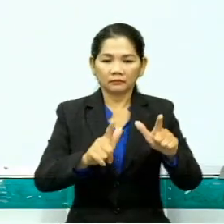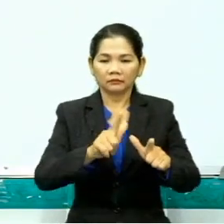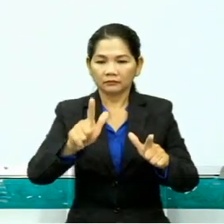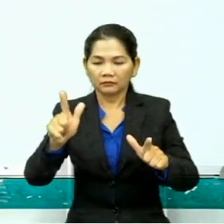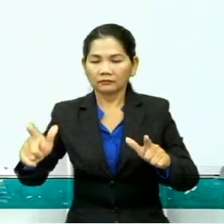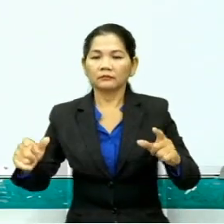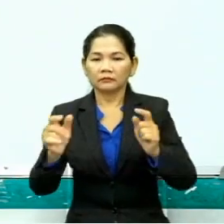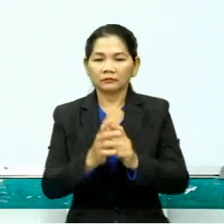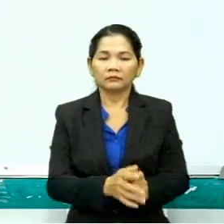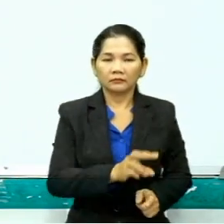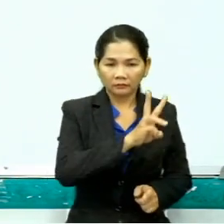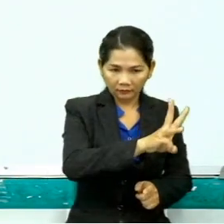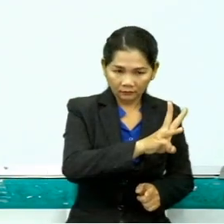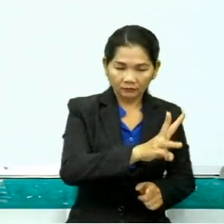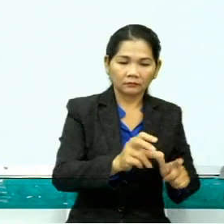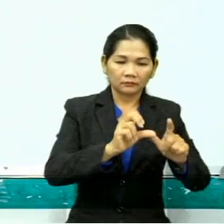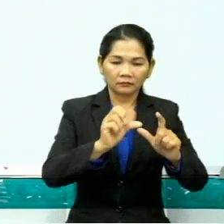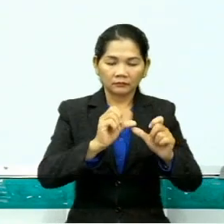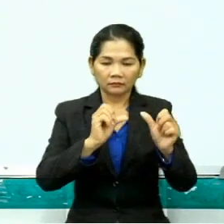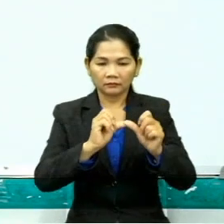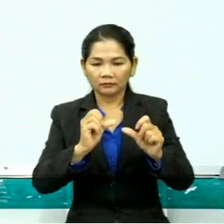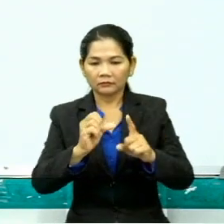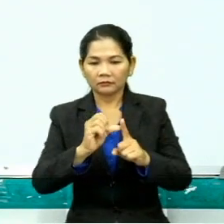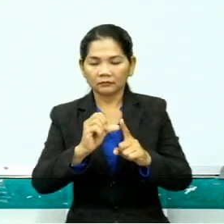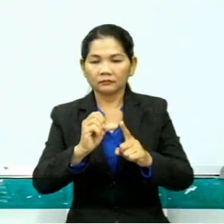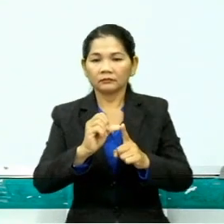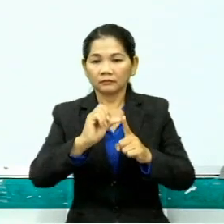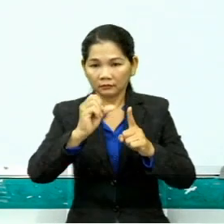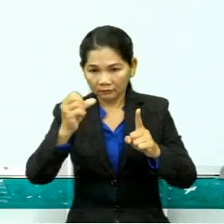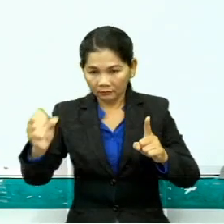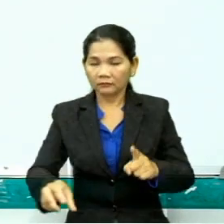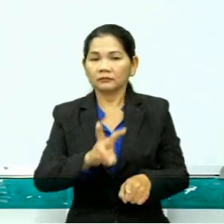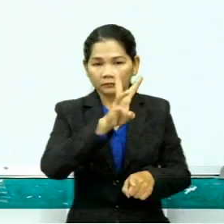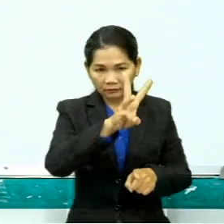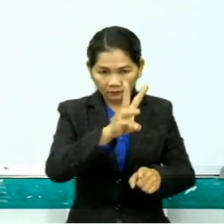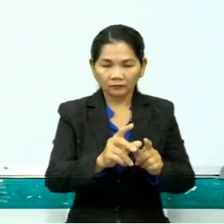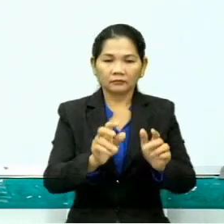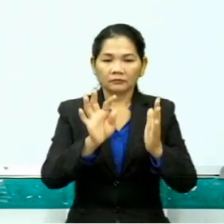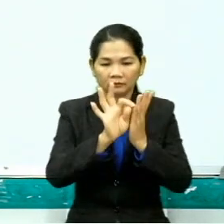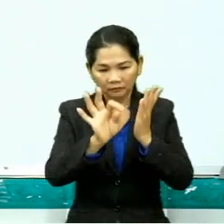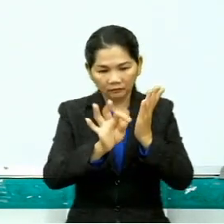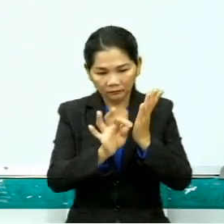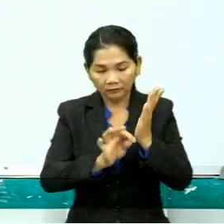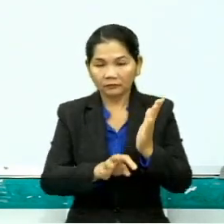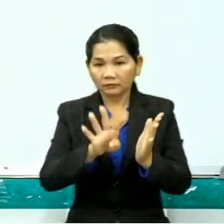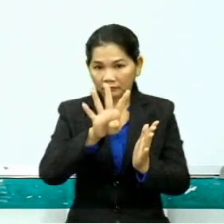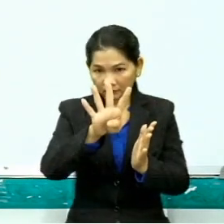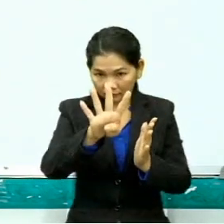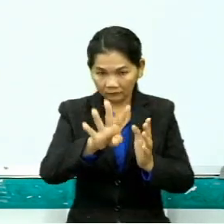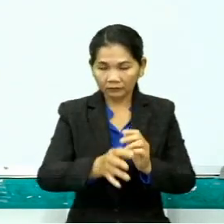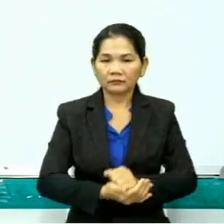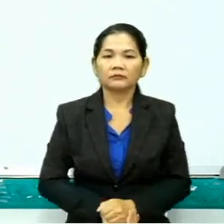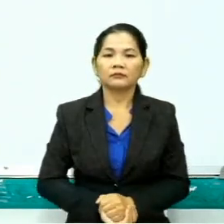chặt clear tị bay là con nát bịa nên là thật là không clear tị bay vẽ tí tị buồn là con